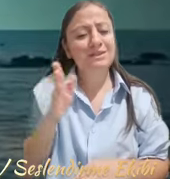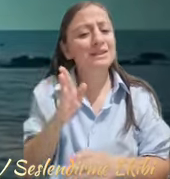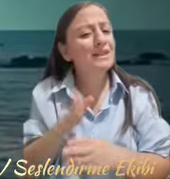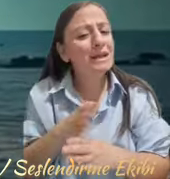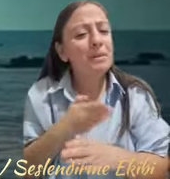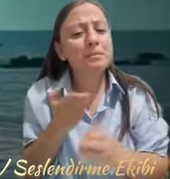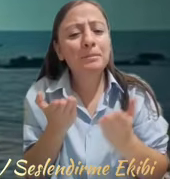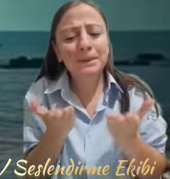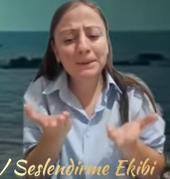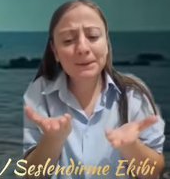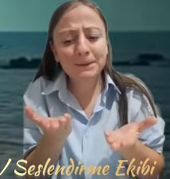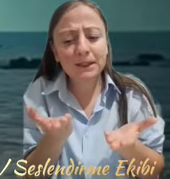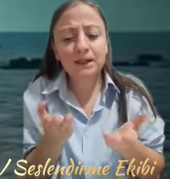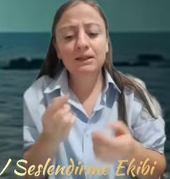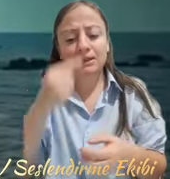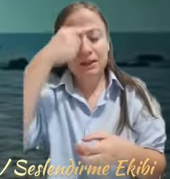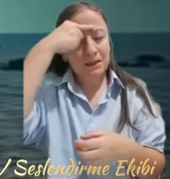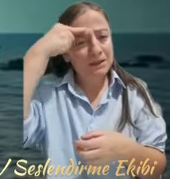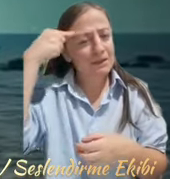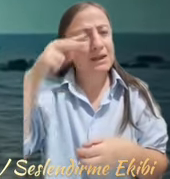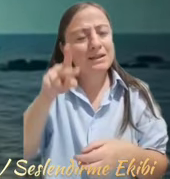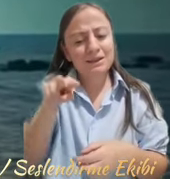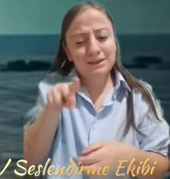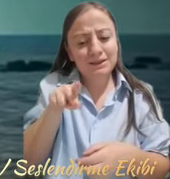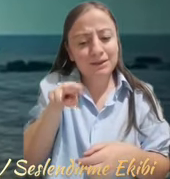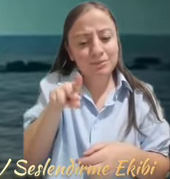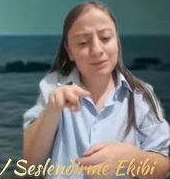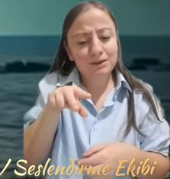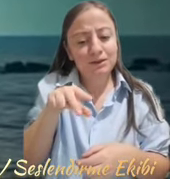Kâh ağlatan, kâh öldüren,